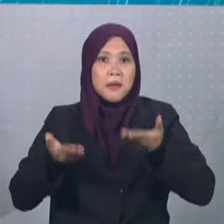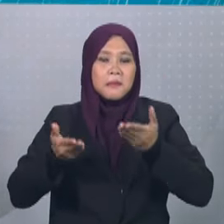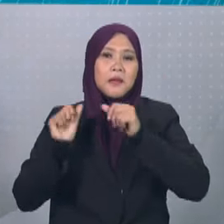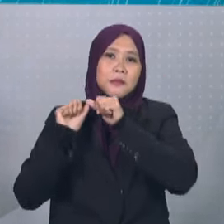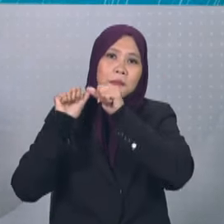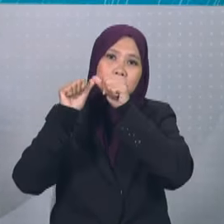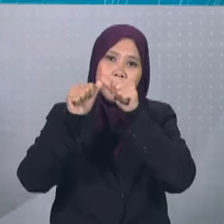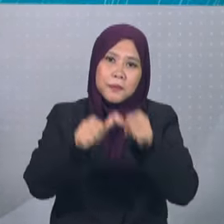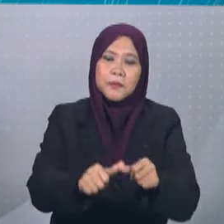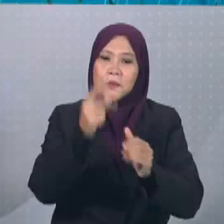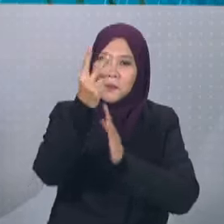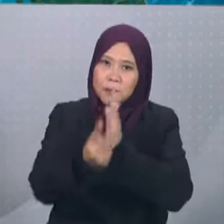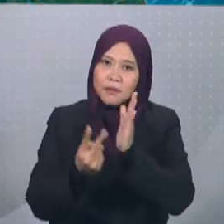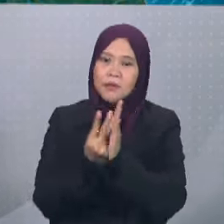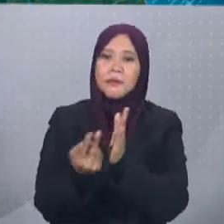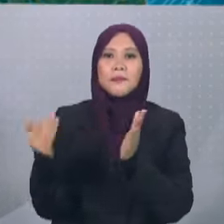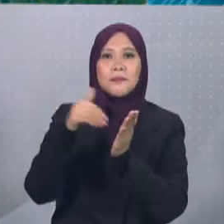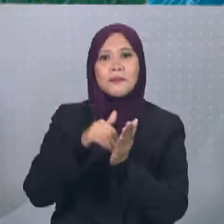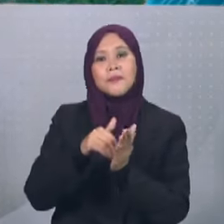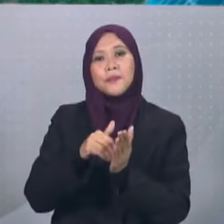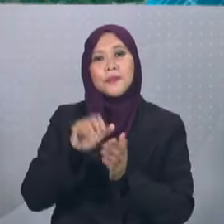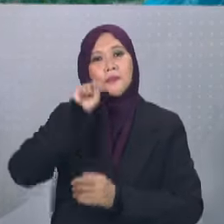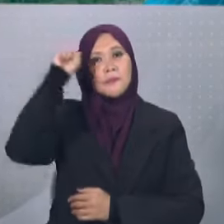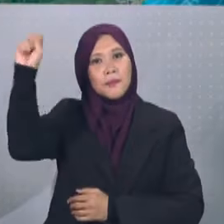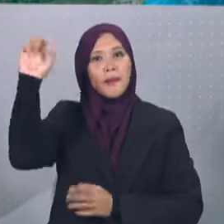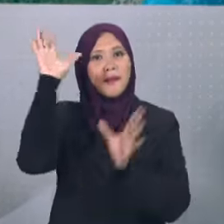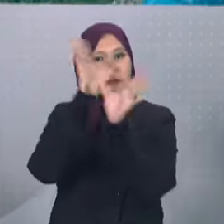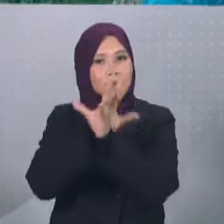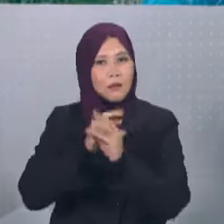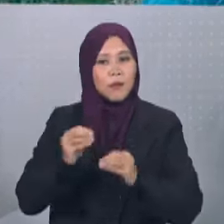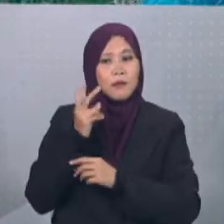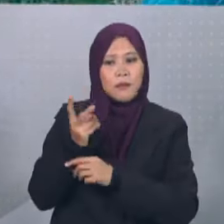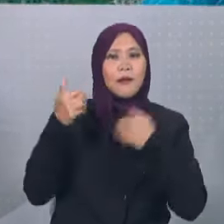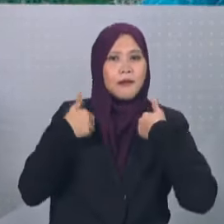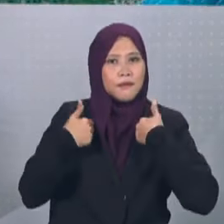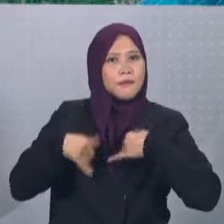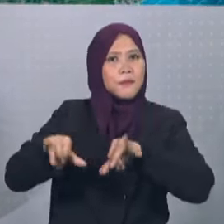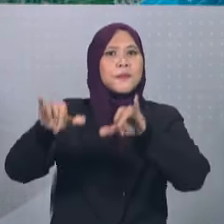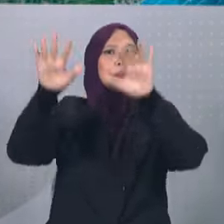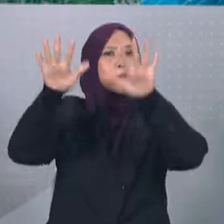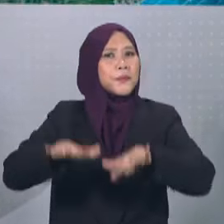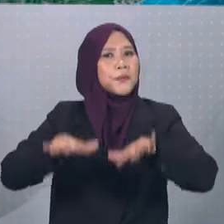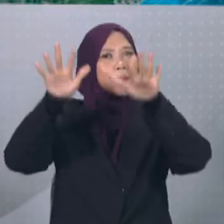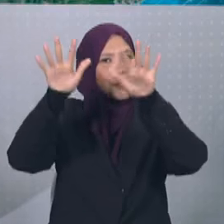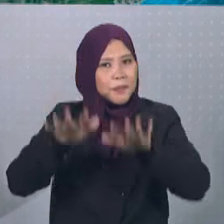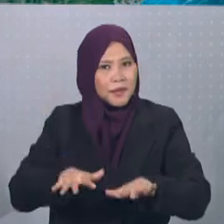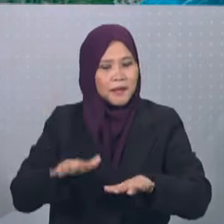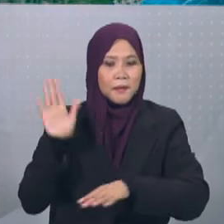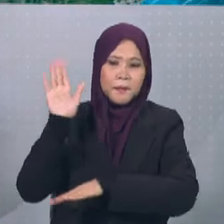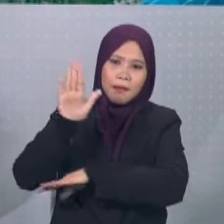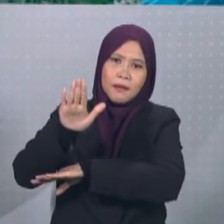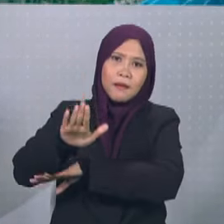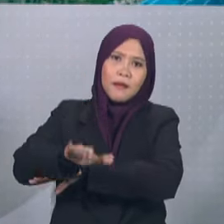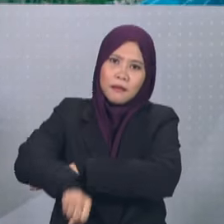sehingga ke 2 jam lagi. Di samping itu di Sabah dan Sarawak kelihatan hujan masih lagi berterusan semenjak petang hingga